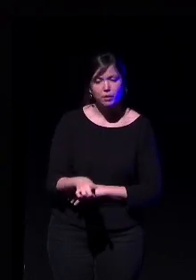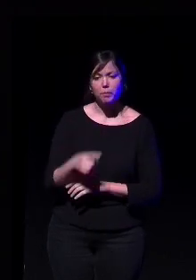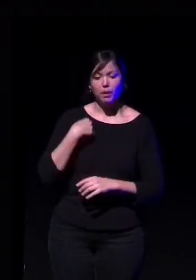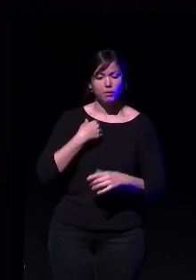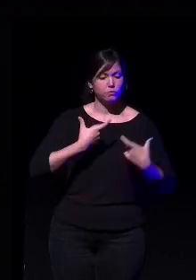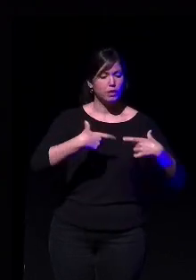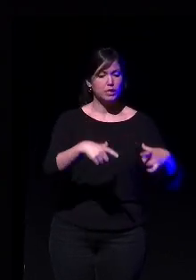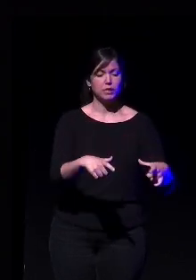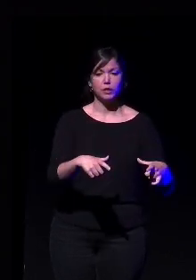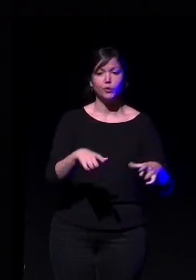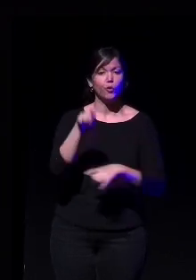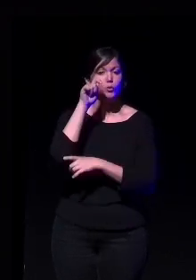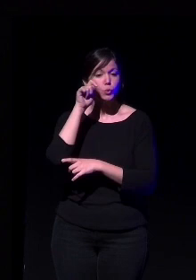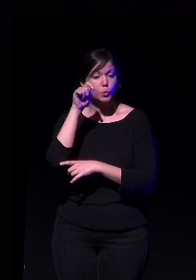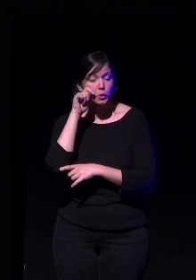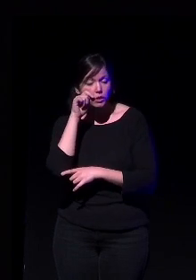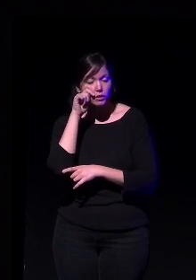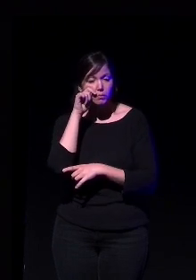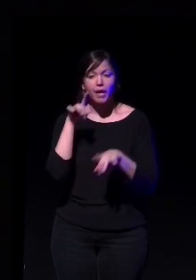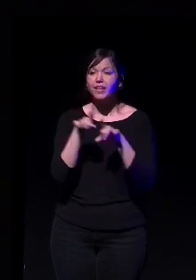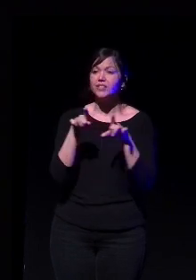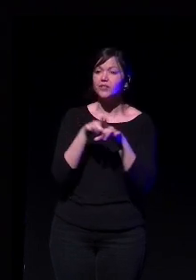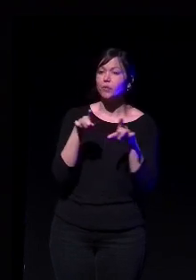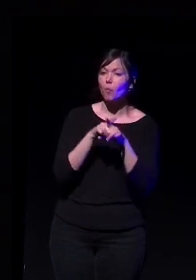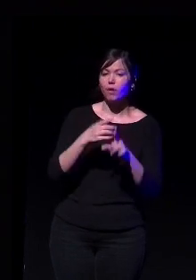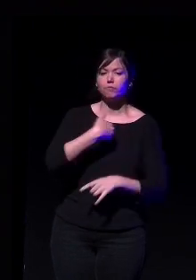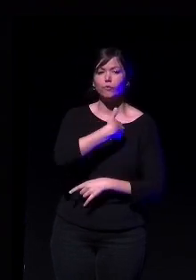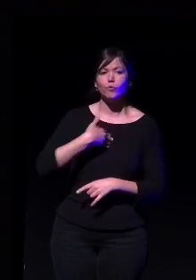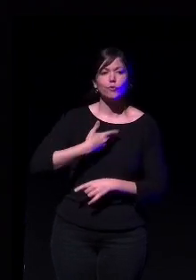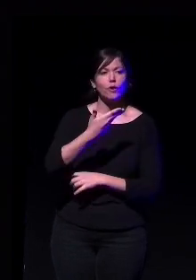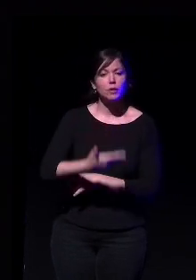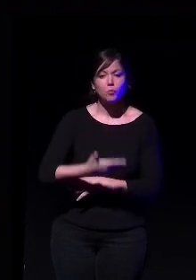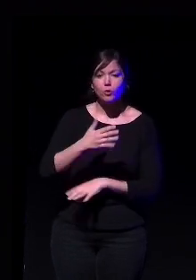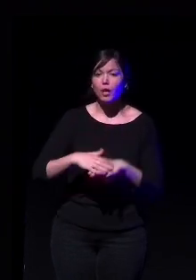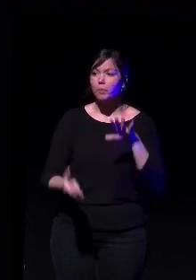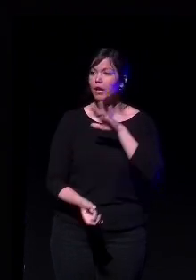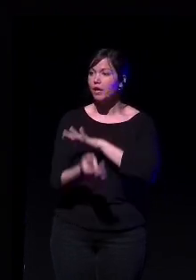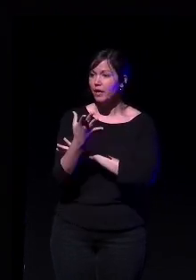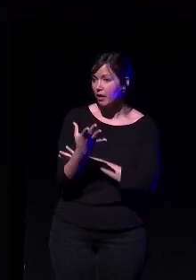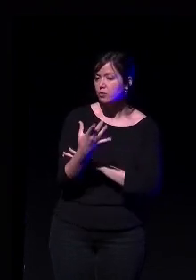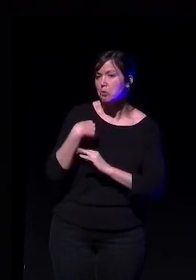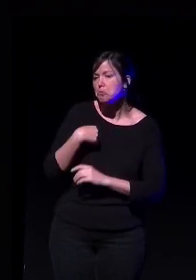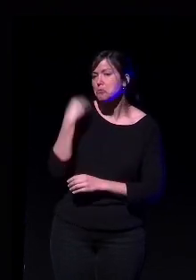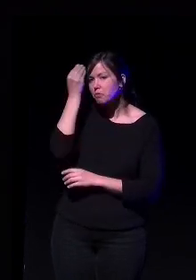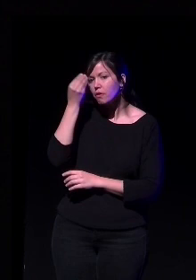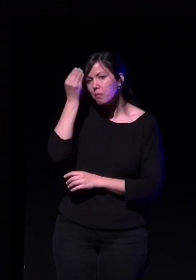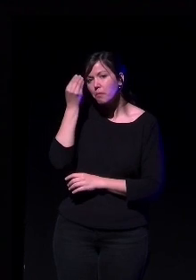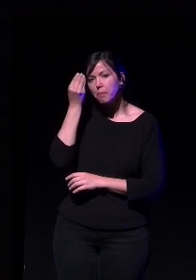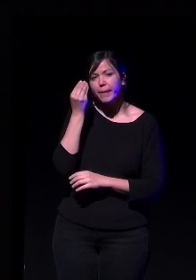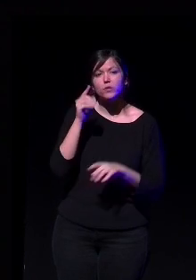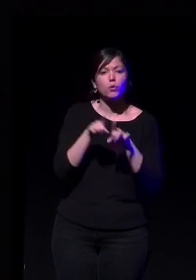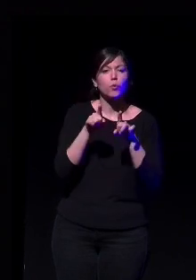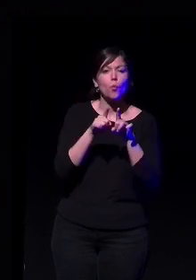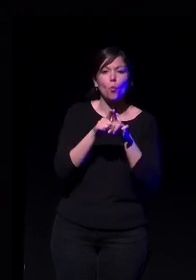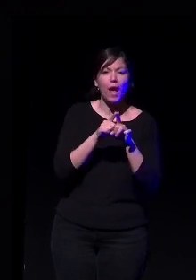nostre sector, el del turisme, juga un paper absolutament vital en la creació, sobretot, i jo crec sempre, de ponts de